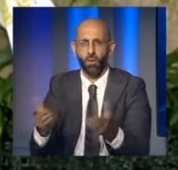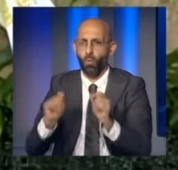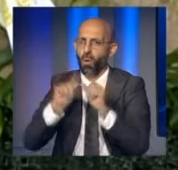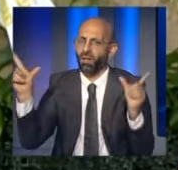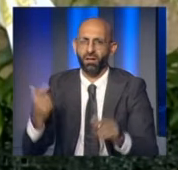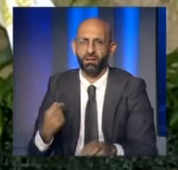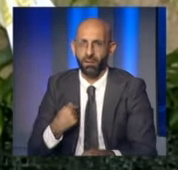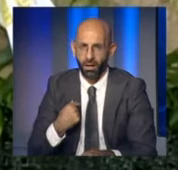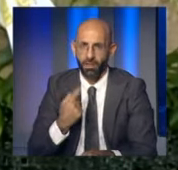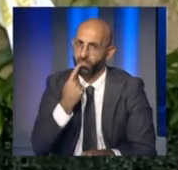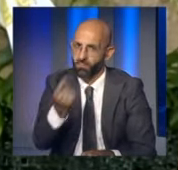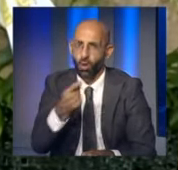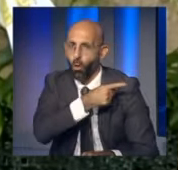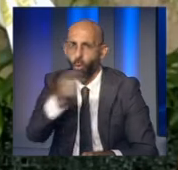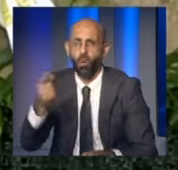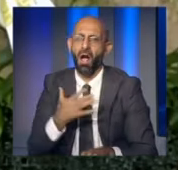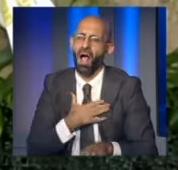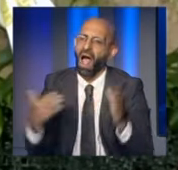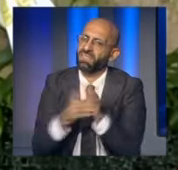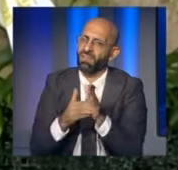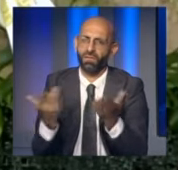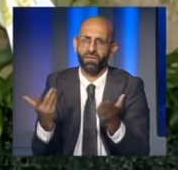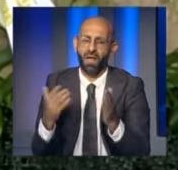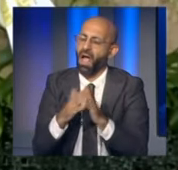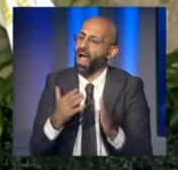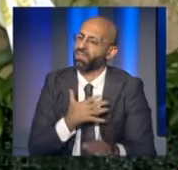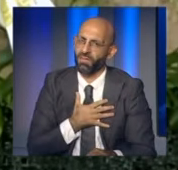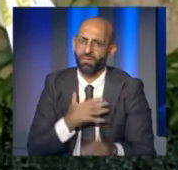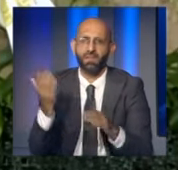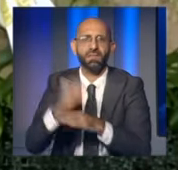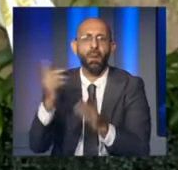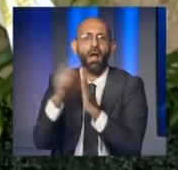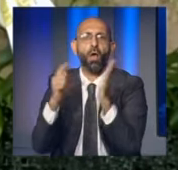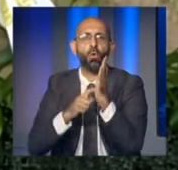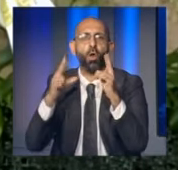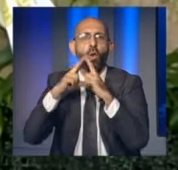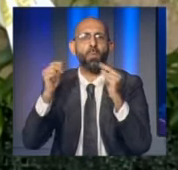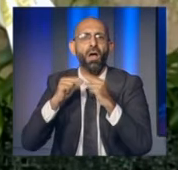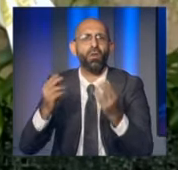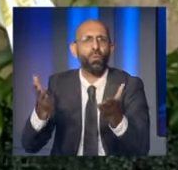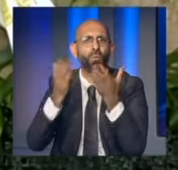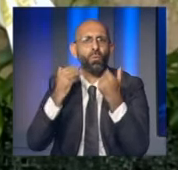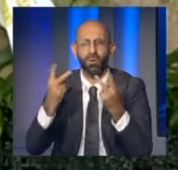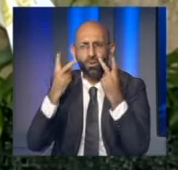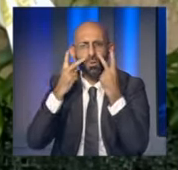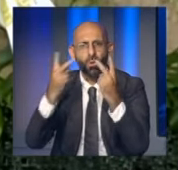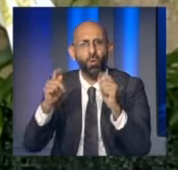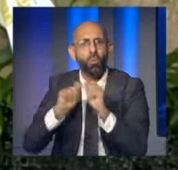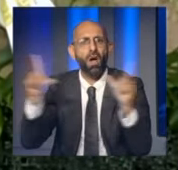وحده يمينه الدستورية، ففي غيابه لا